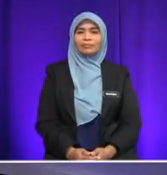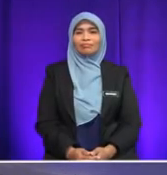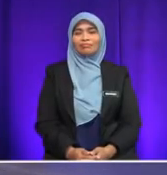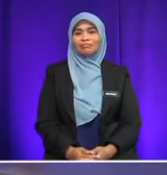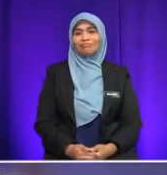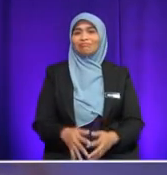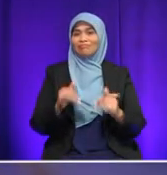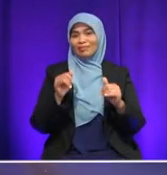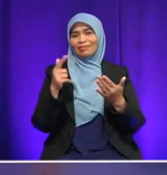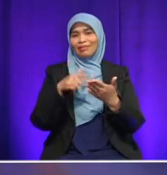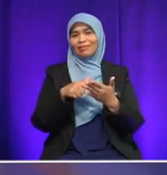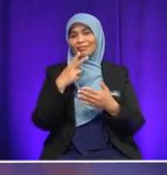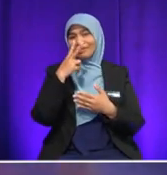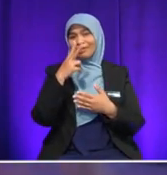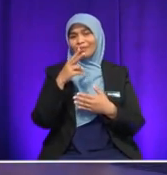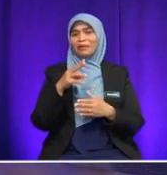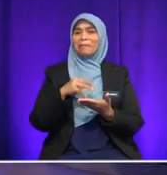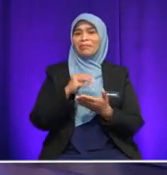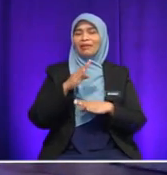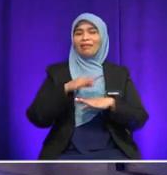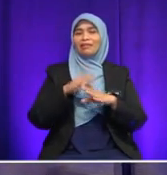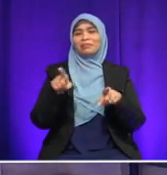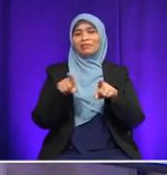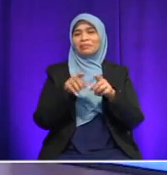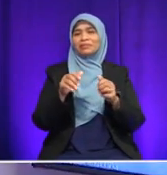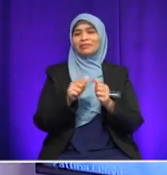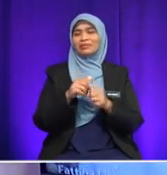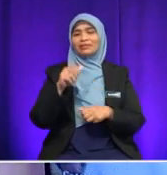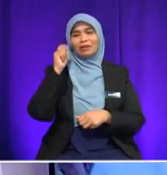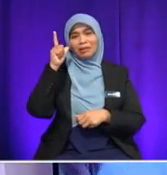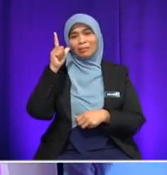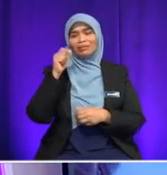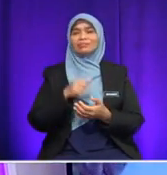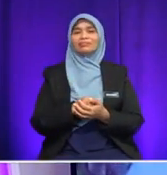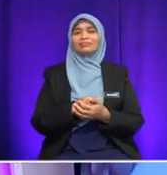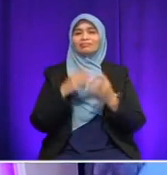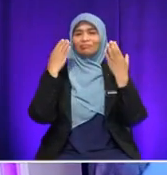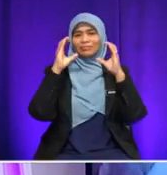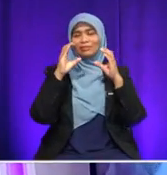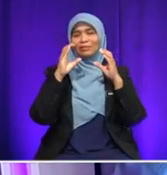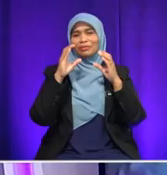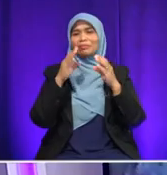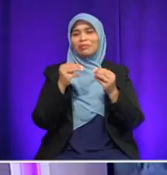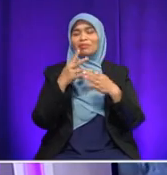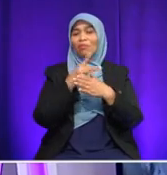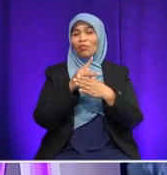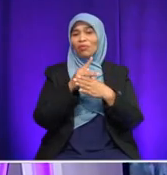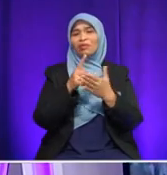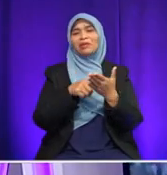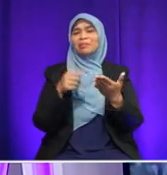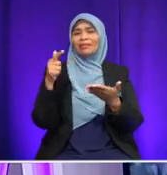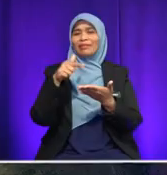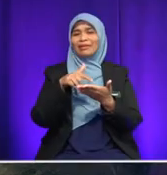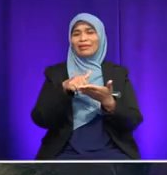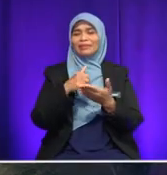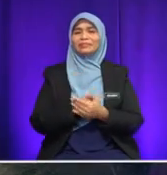Yap, masih lagi menyaksikan slot menengah atas bersama dengan saya Akmal Nazri. Baik, Cikgu Maizura, kali ini cikgu nak kongsikan apa pula bersama dengan murid-murid?